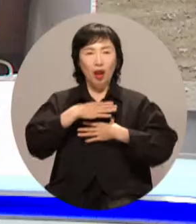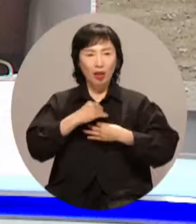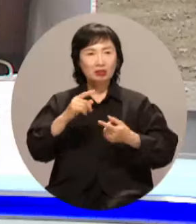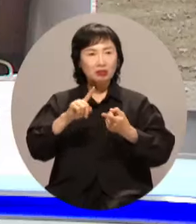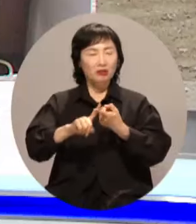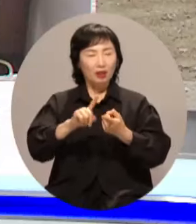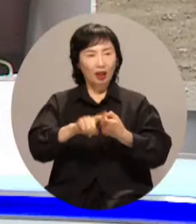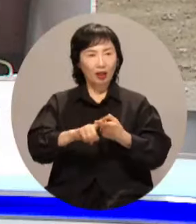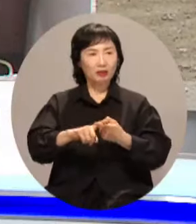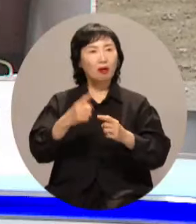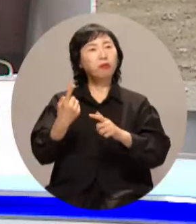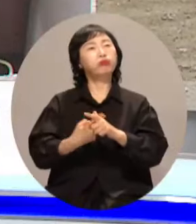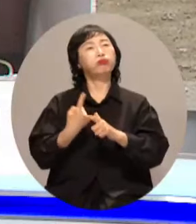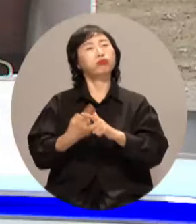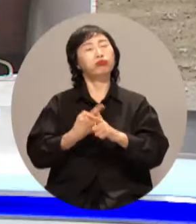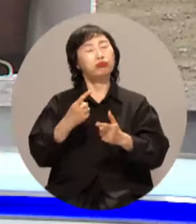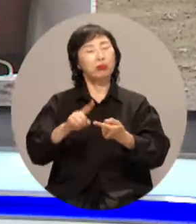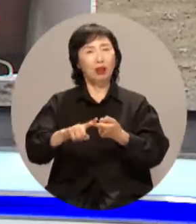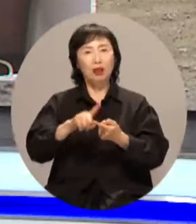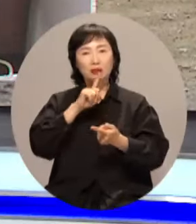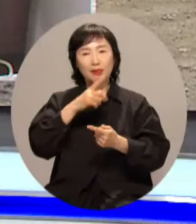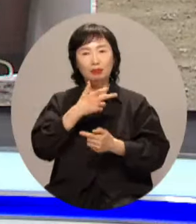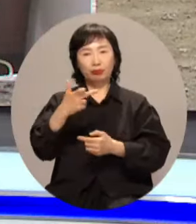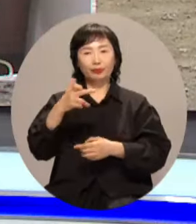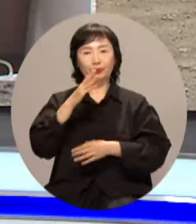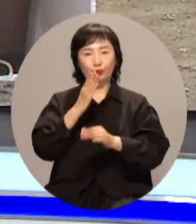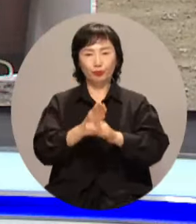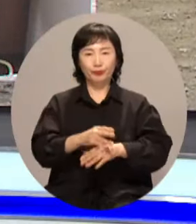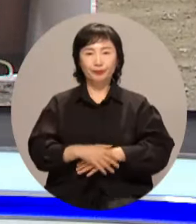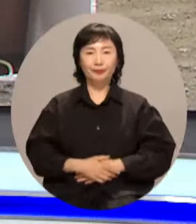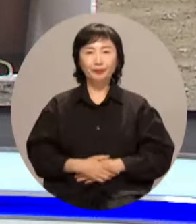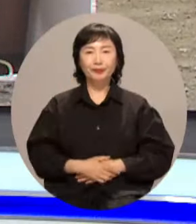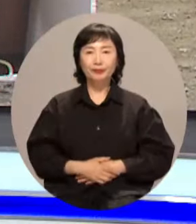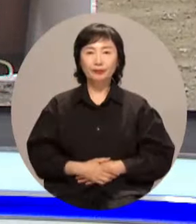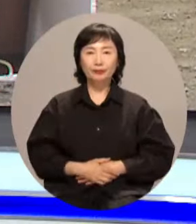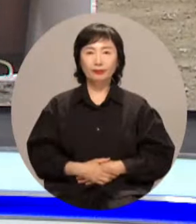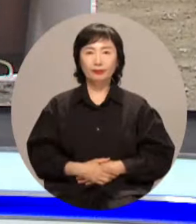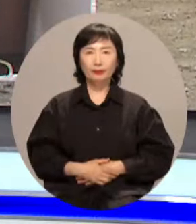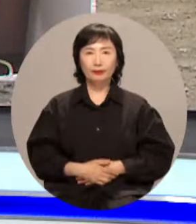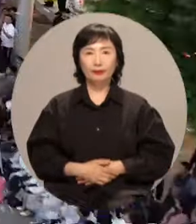심각하다는 지적이 제기됩니다. 이주연 기자입니다.